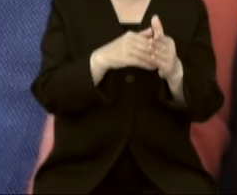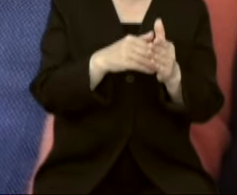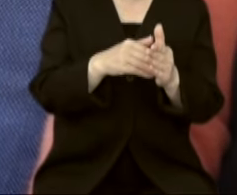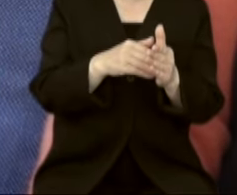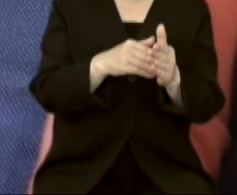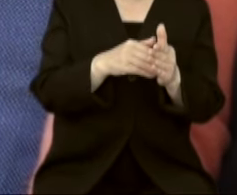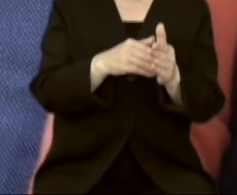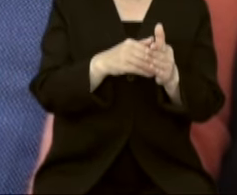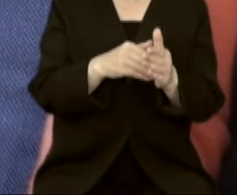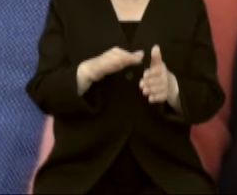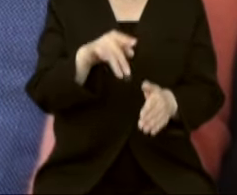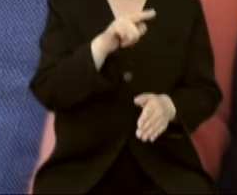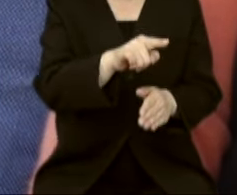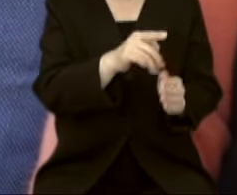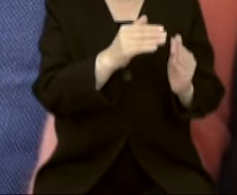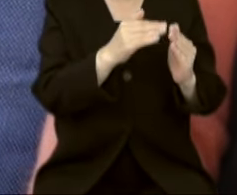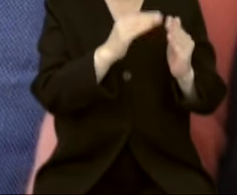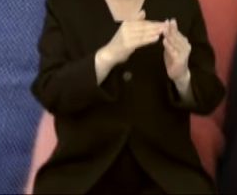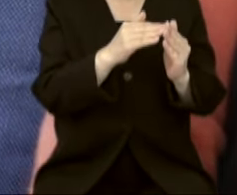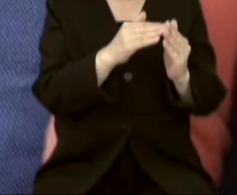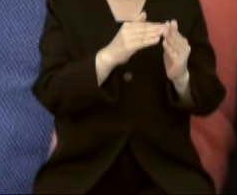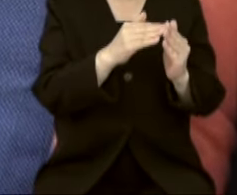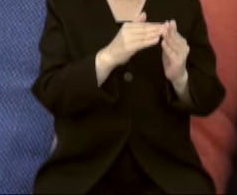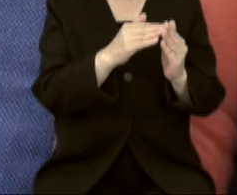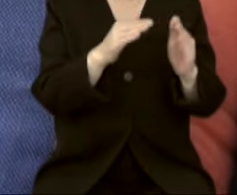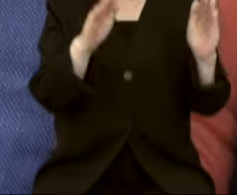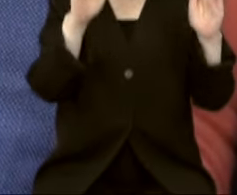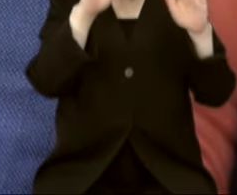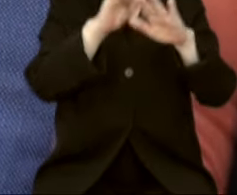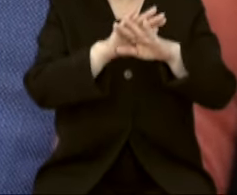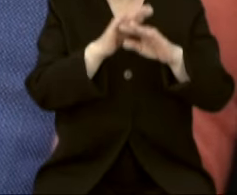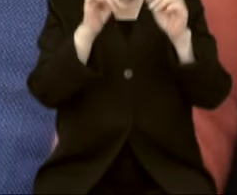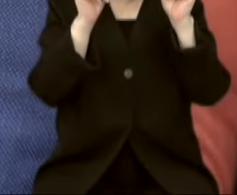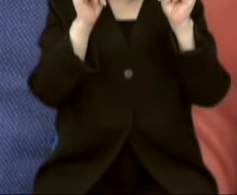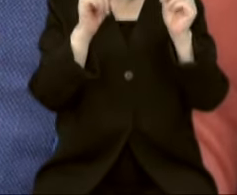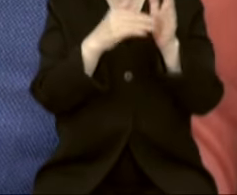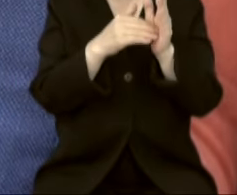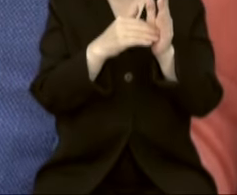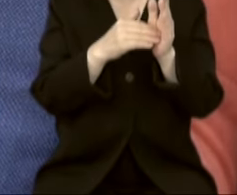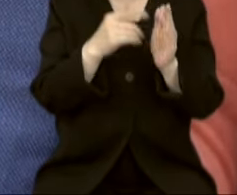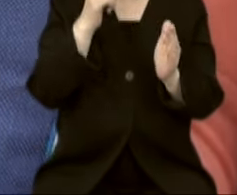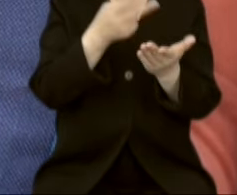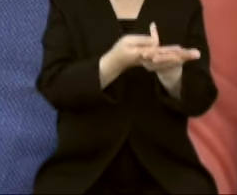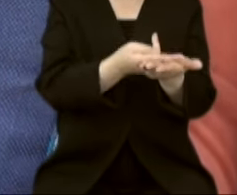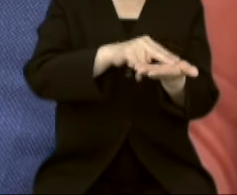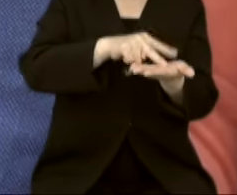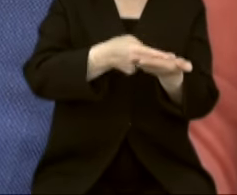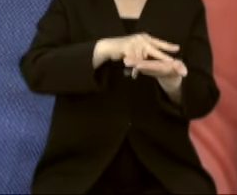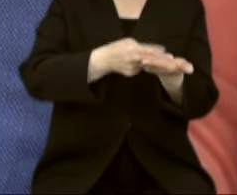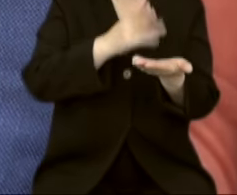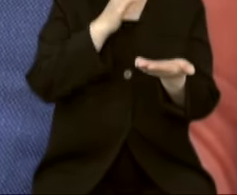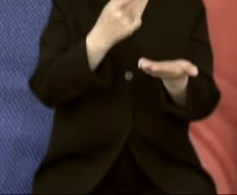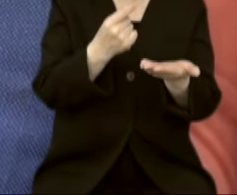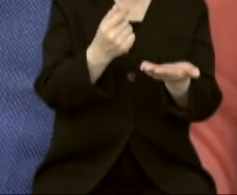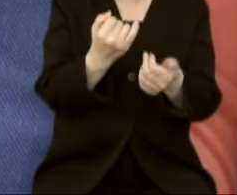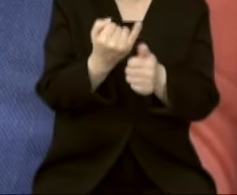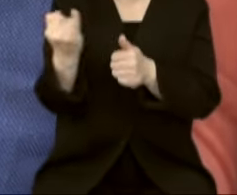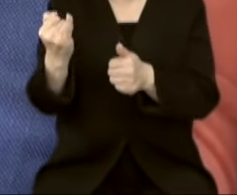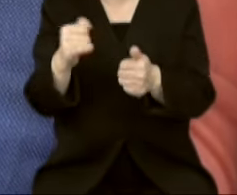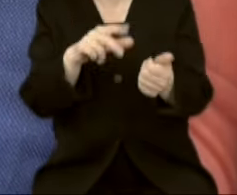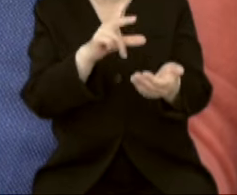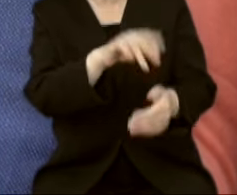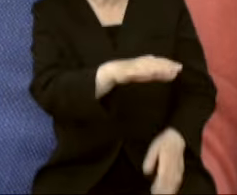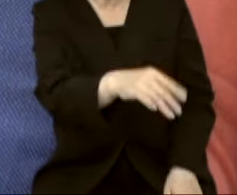그렇게 놀래서 그분은 집에 가서 밤에 못 잤어요. 못 자서 다리 침대 위에 이렇게 하니까 부인에게